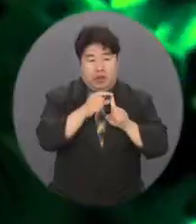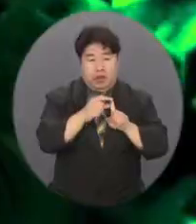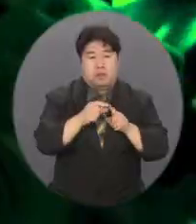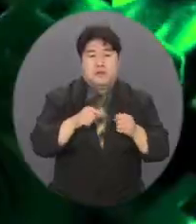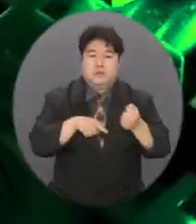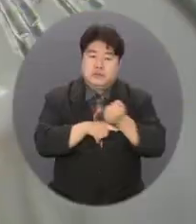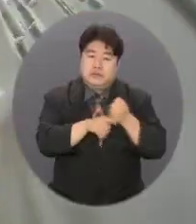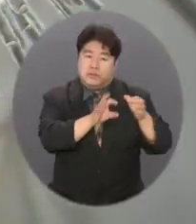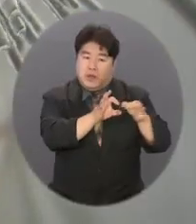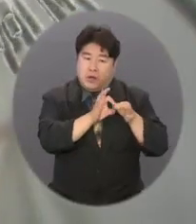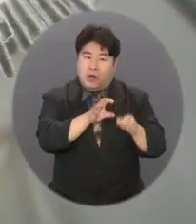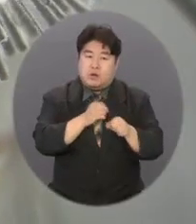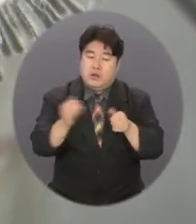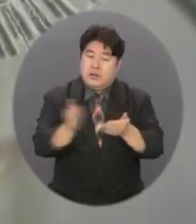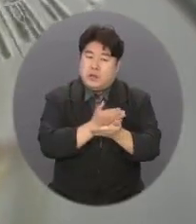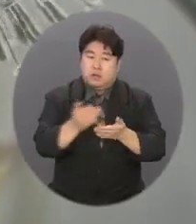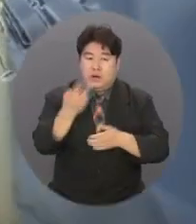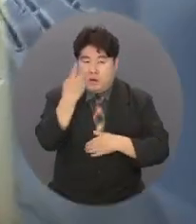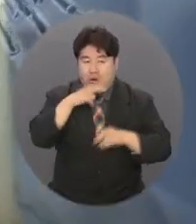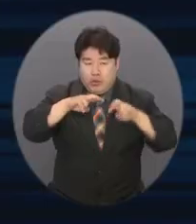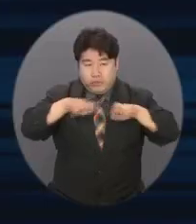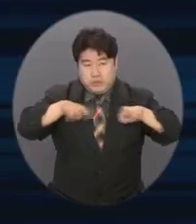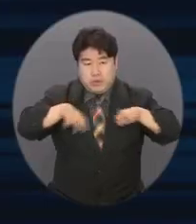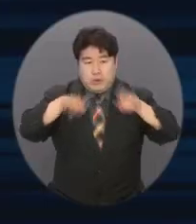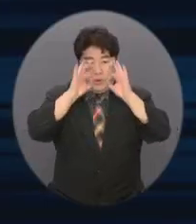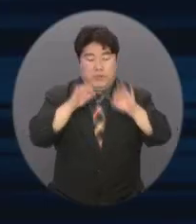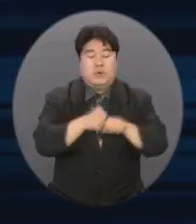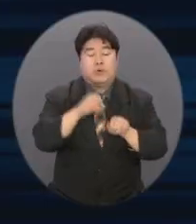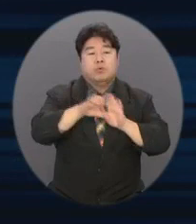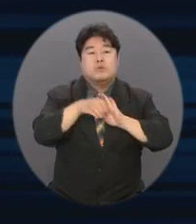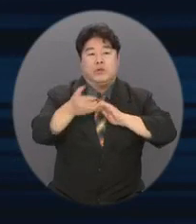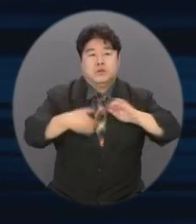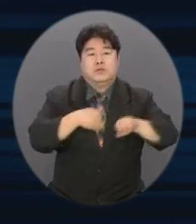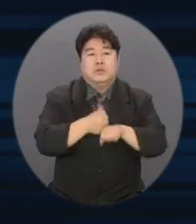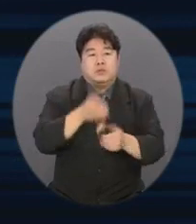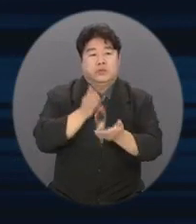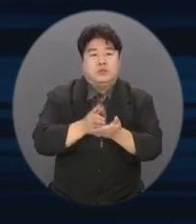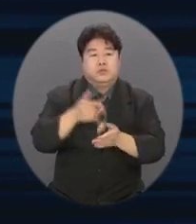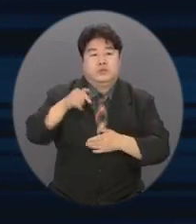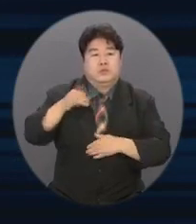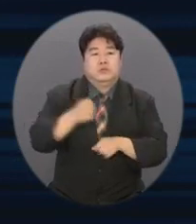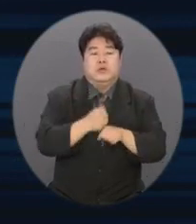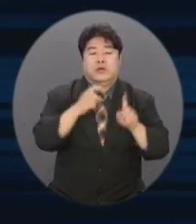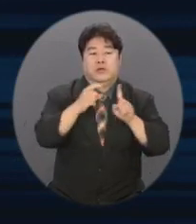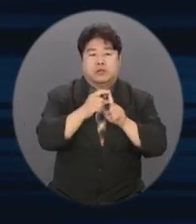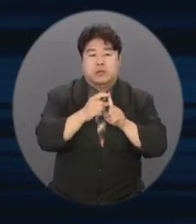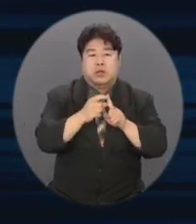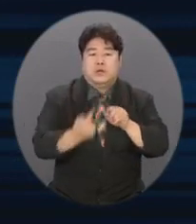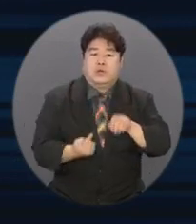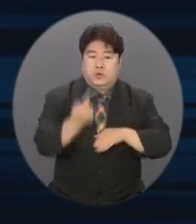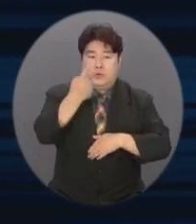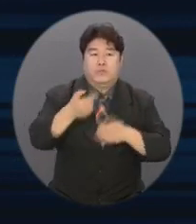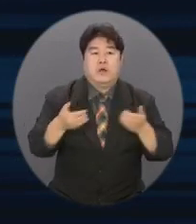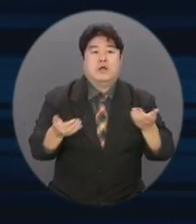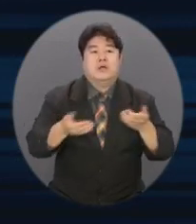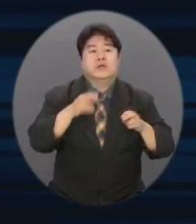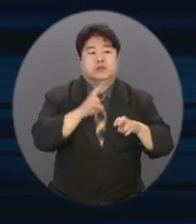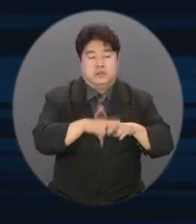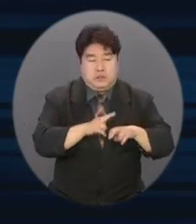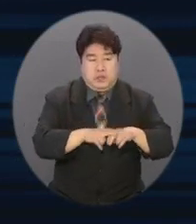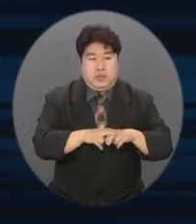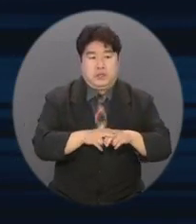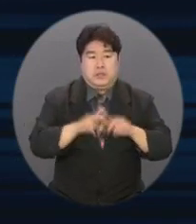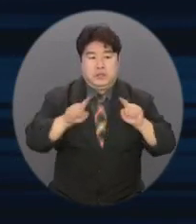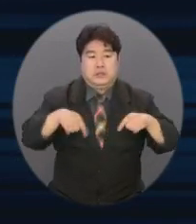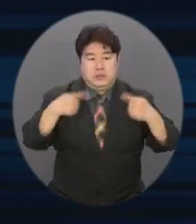연결망 등으로 나누어 분석해 보았습니다 코로나이즈 뉴스 기사에서 단어 출현 빈도 상위 권이 어떤 일자리와